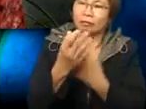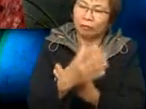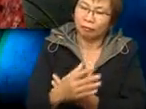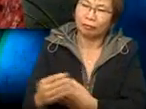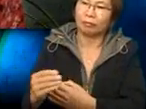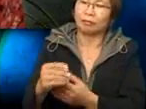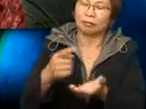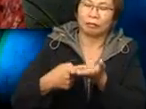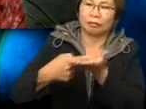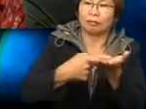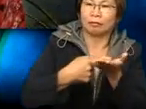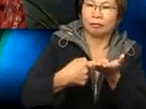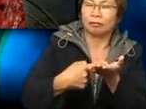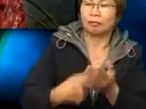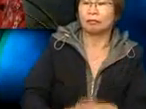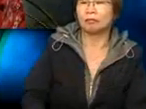dan perbincangan.